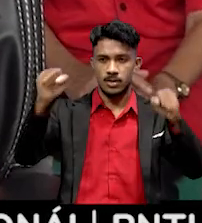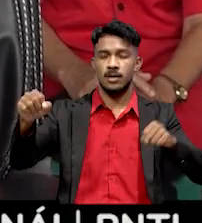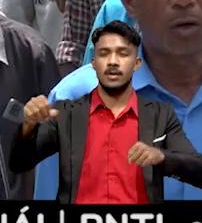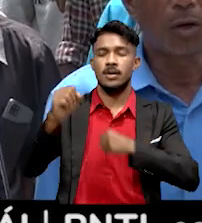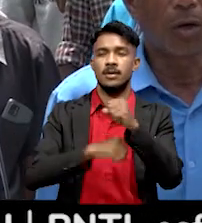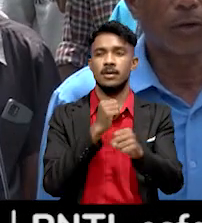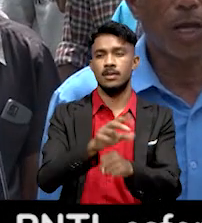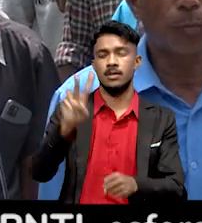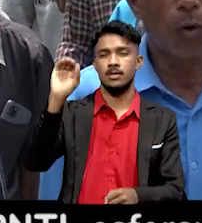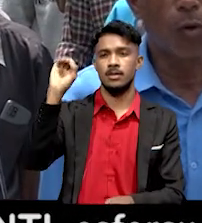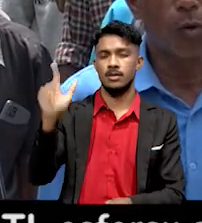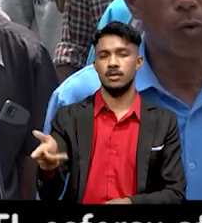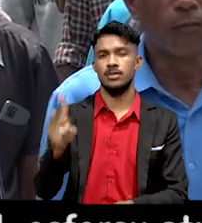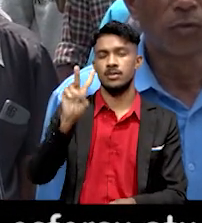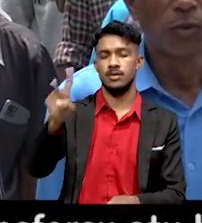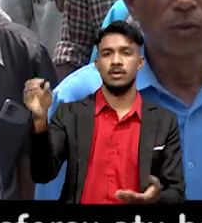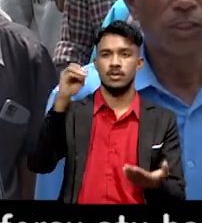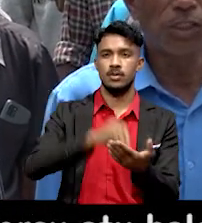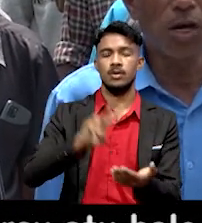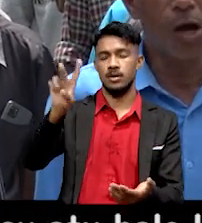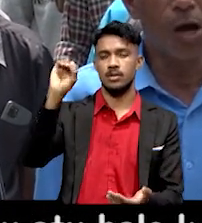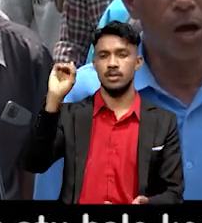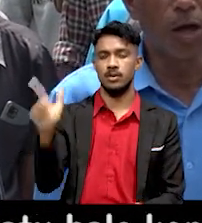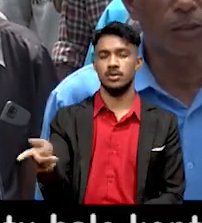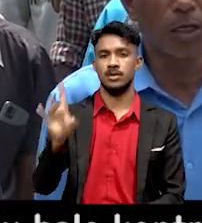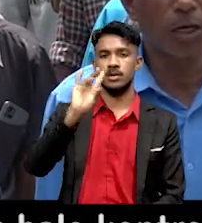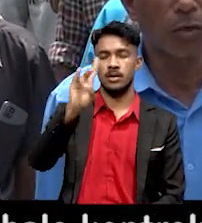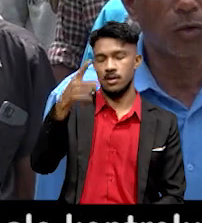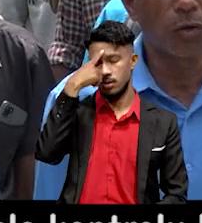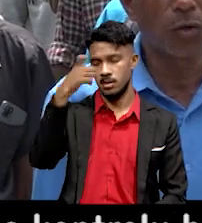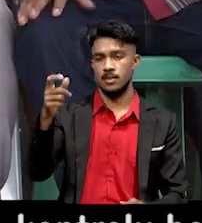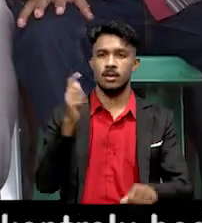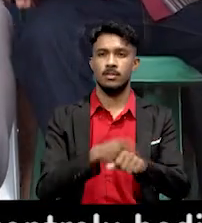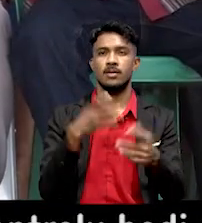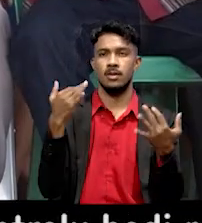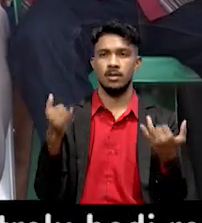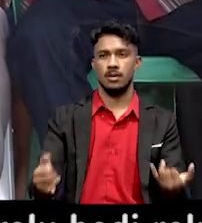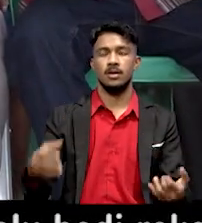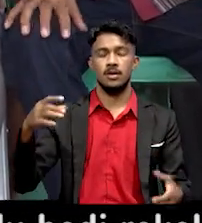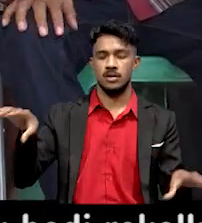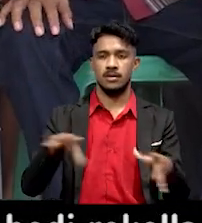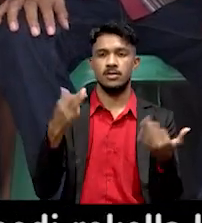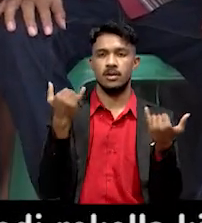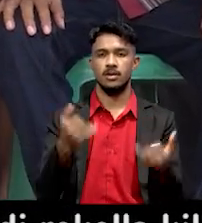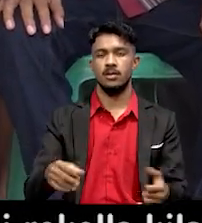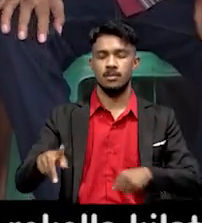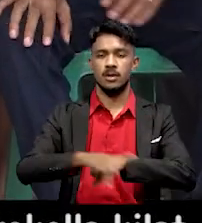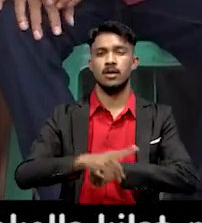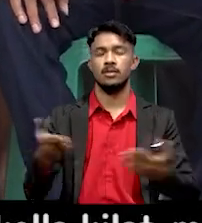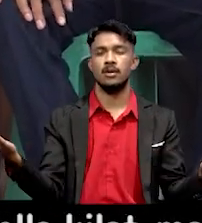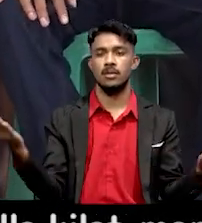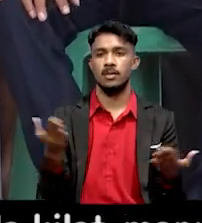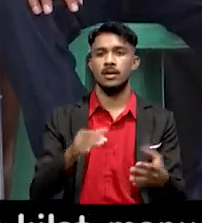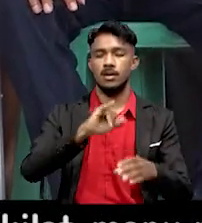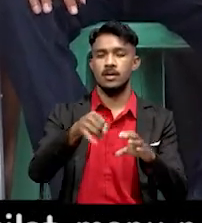rihun rua ruanulusin rua to rihun rua ruanulurusin hitu. Tambah durante ne mandatu atual atu partidu ne bedeit inklui